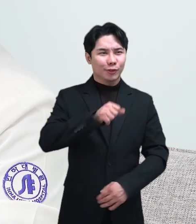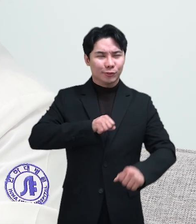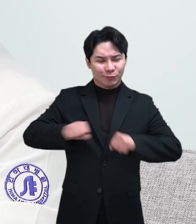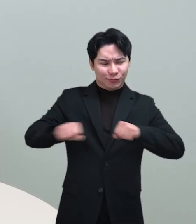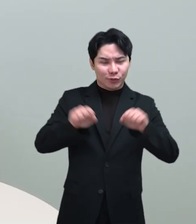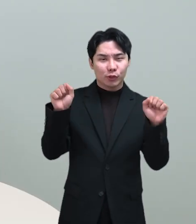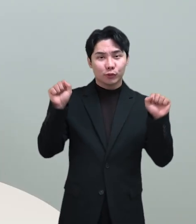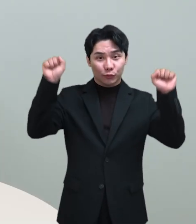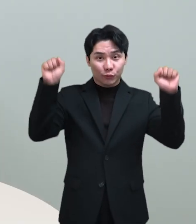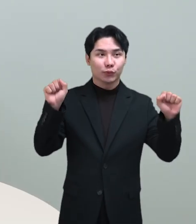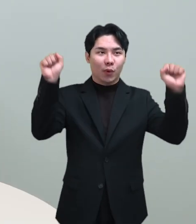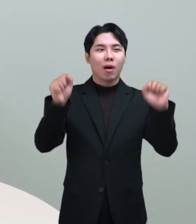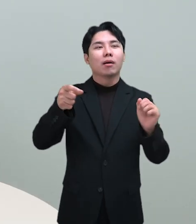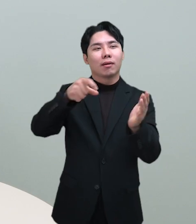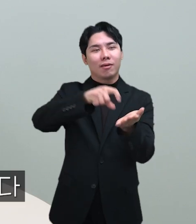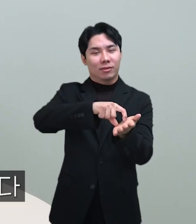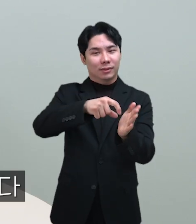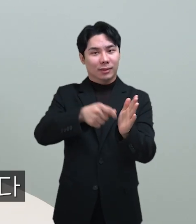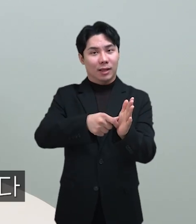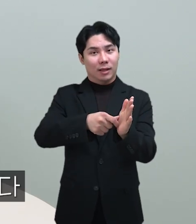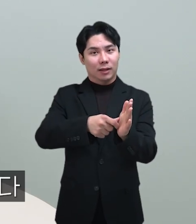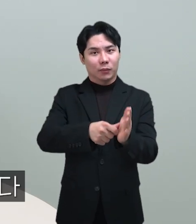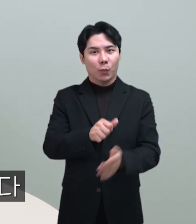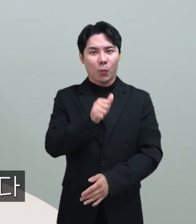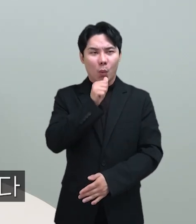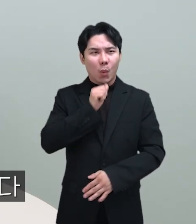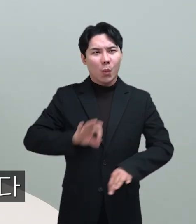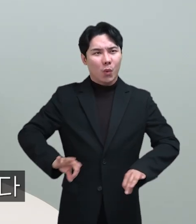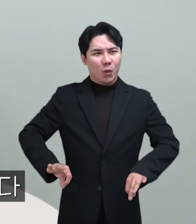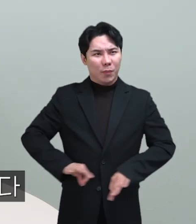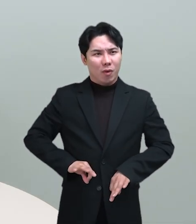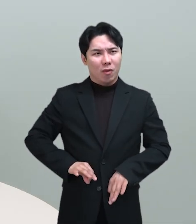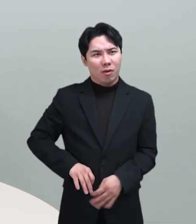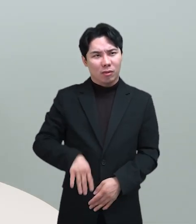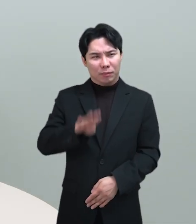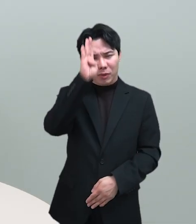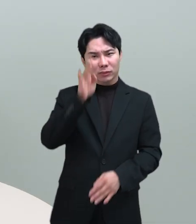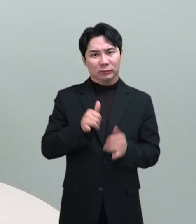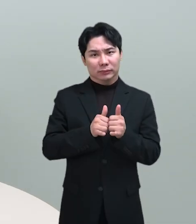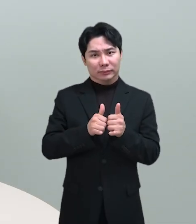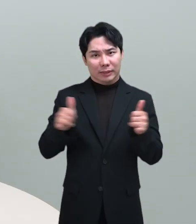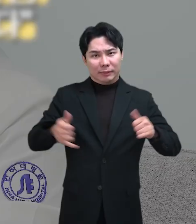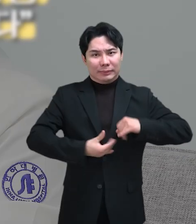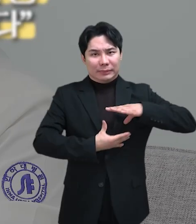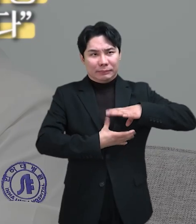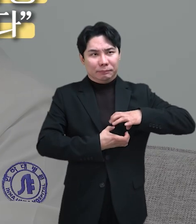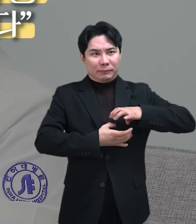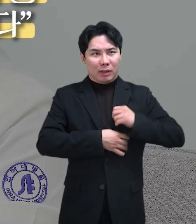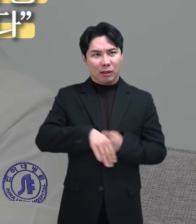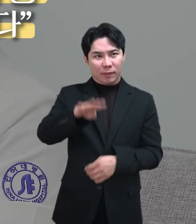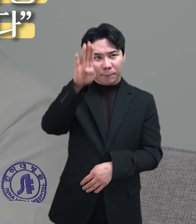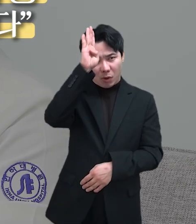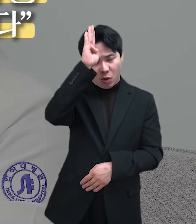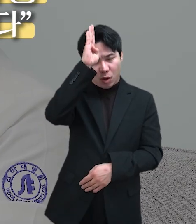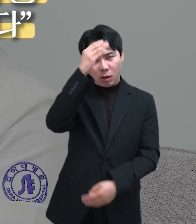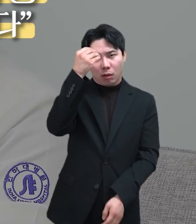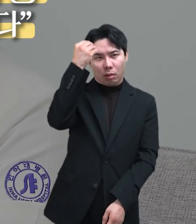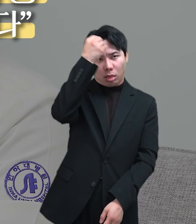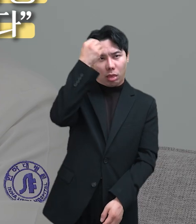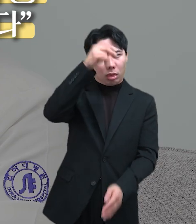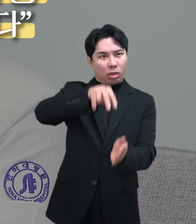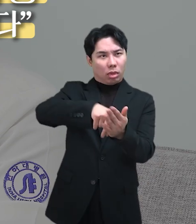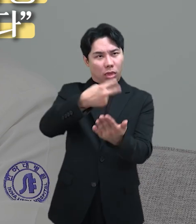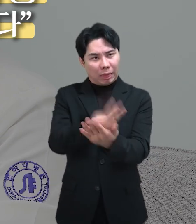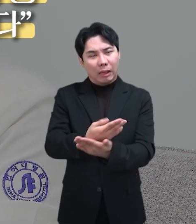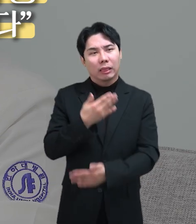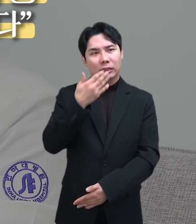그렇지는 않습니다. 적당한 운동을 하고 활동적으로 하루를 보내는 것이 좋습니다. 신장병 환우분들은 그 심장병이나 뇌졸중,